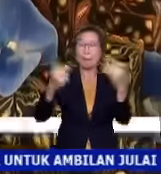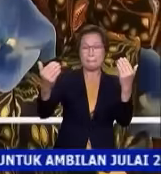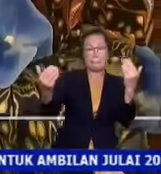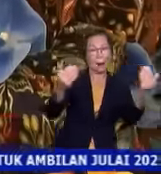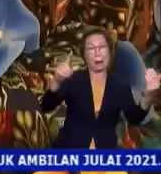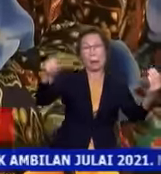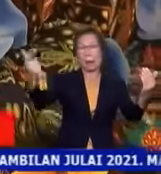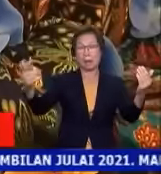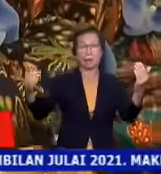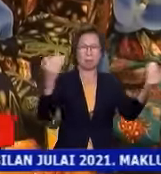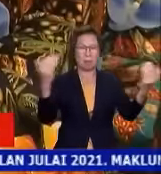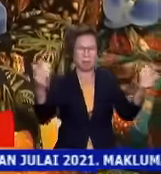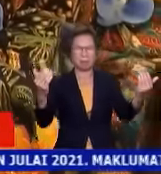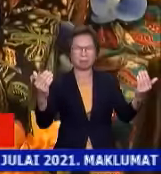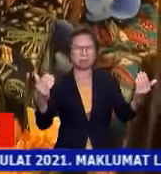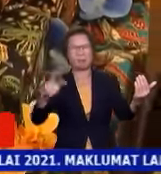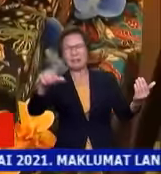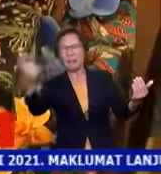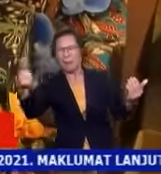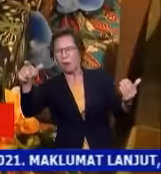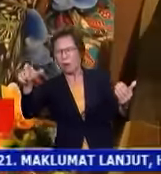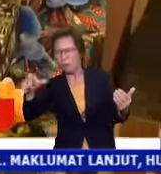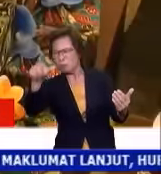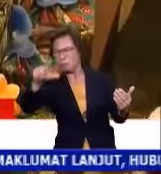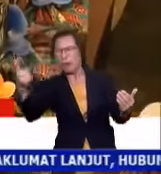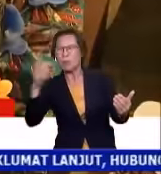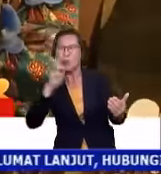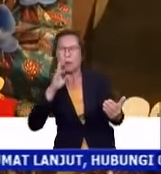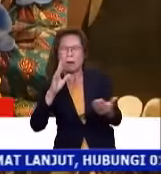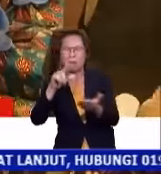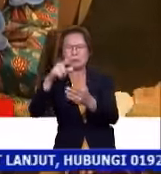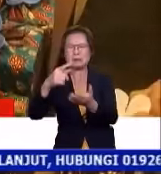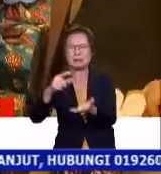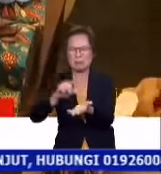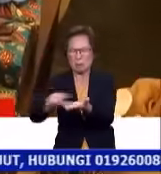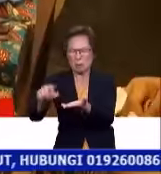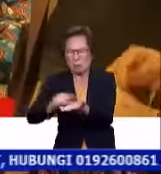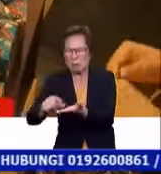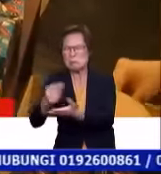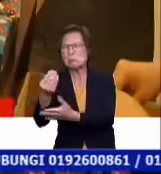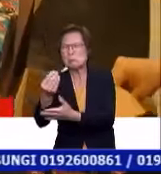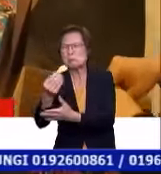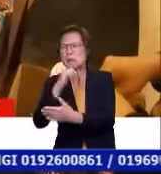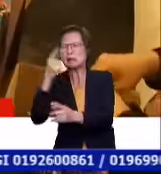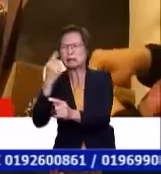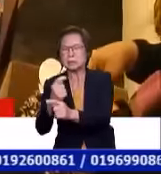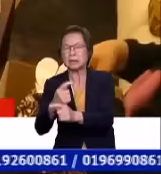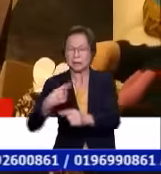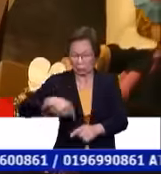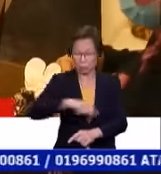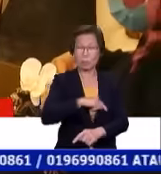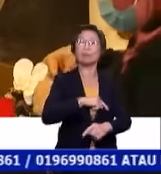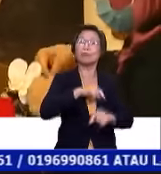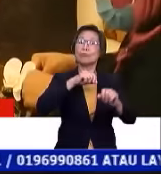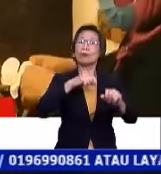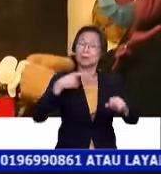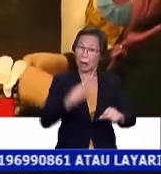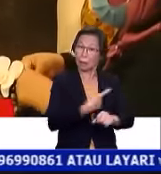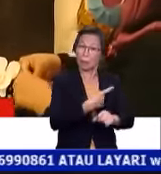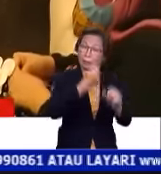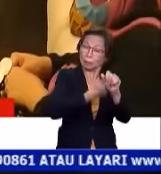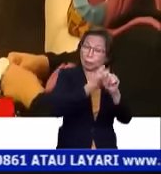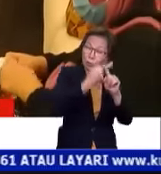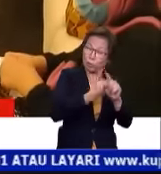yang lain, pendapatan tak tetap, kami di sini kami rasa lebih terjamin kerana setiap bulan kami tahu kami